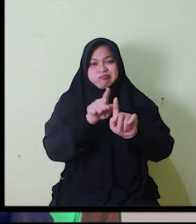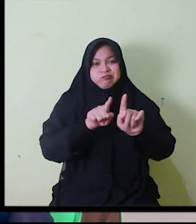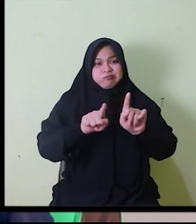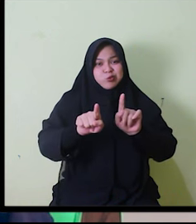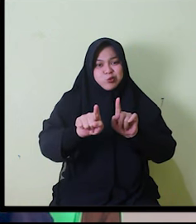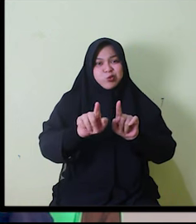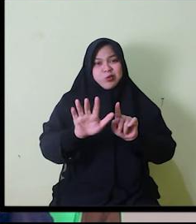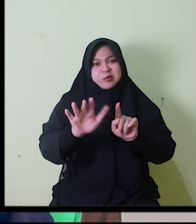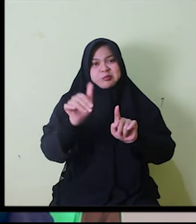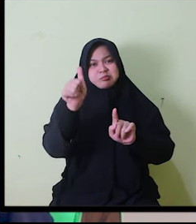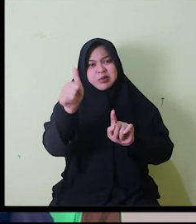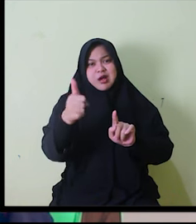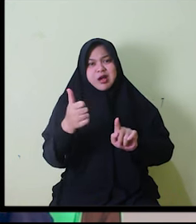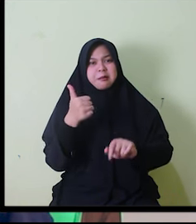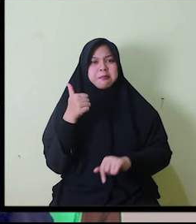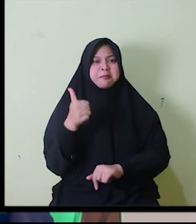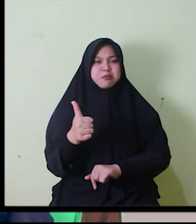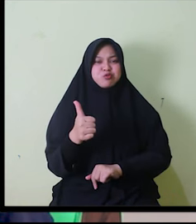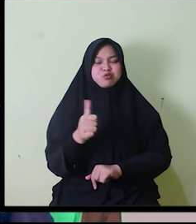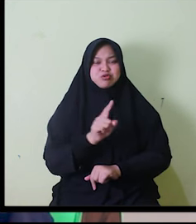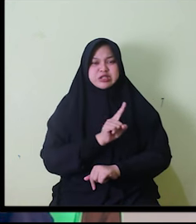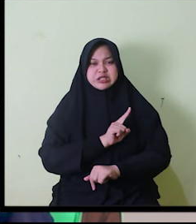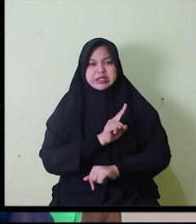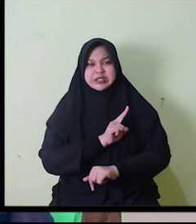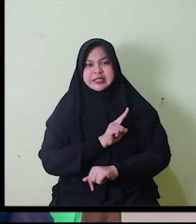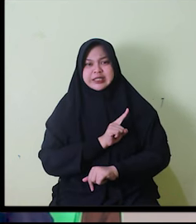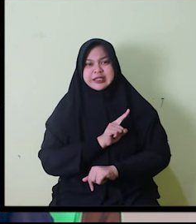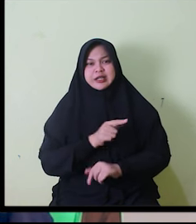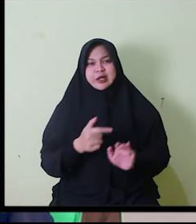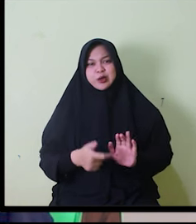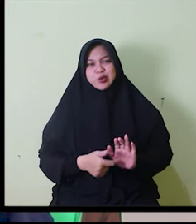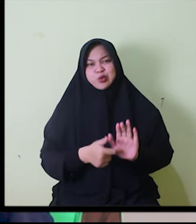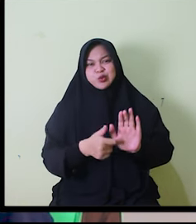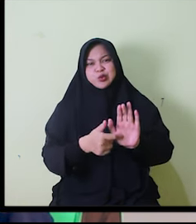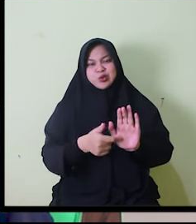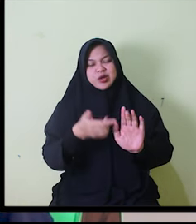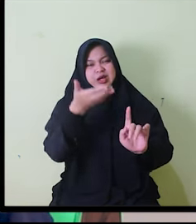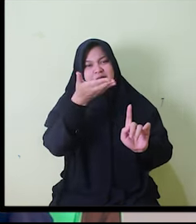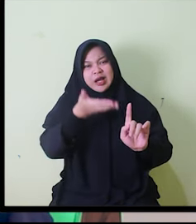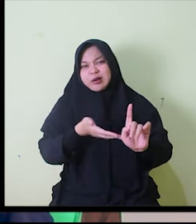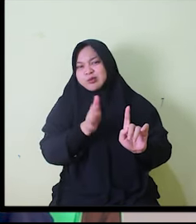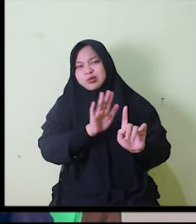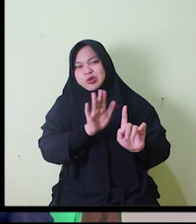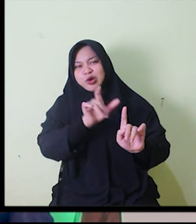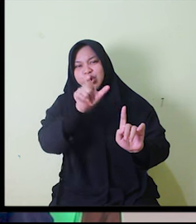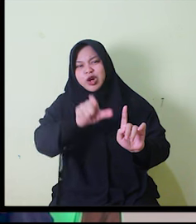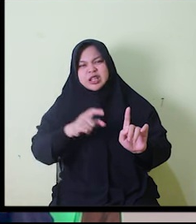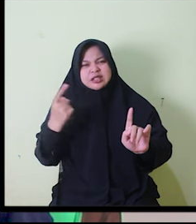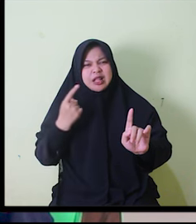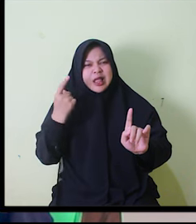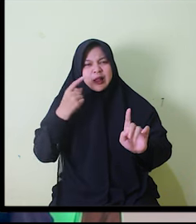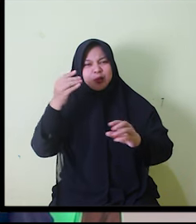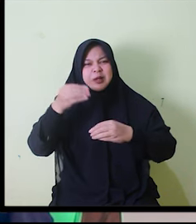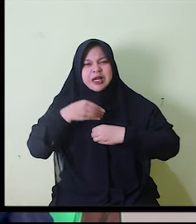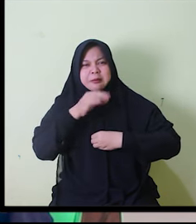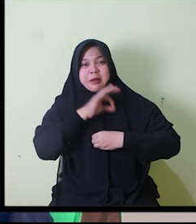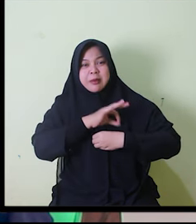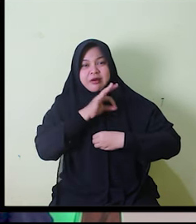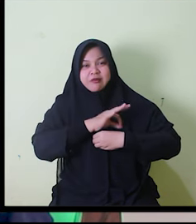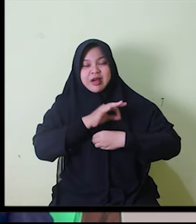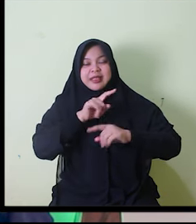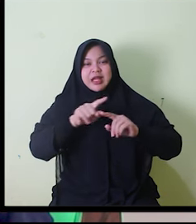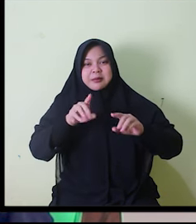mereka juga mampu benar Tunjukkan bahwa kalian ini bukan orang yang selalu dianggap menerima manfaat tapi menjadi di manfaat bagi